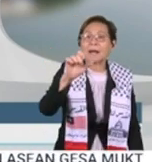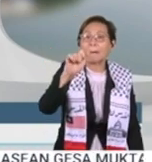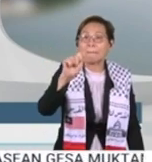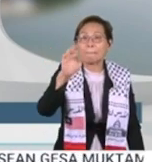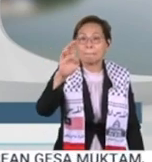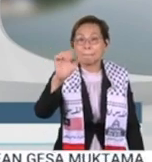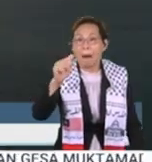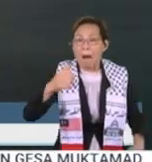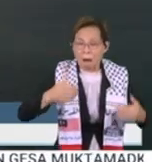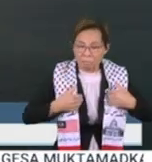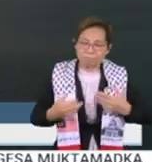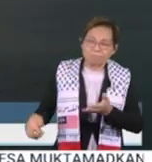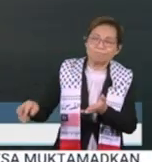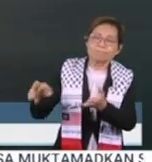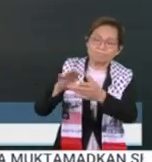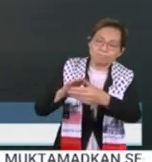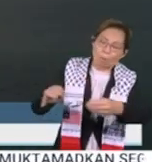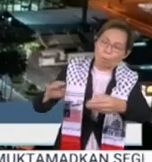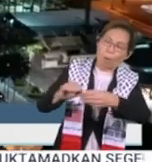butirannya.